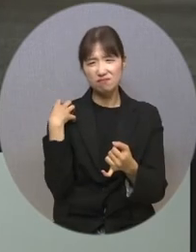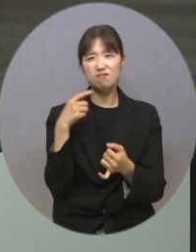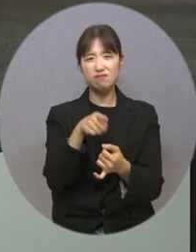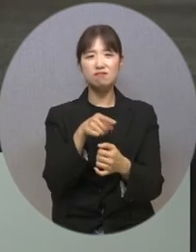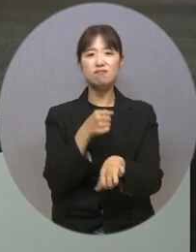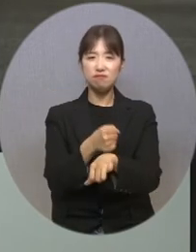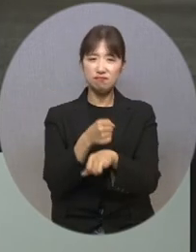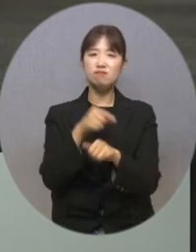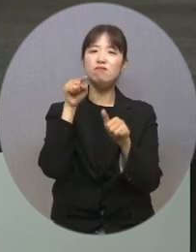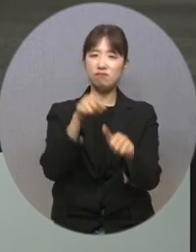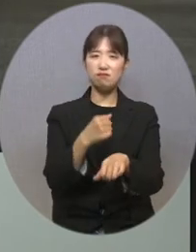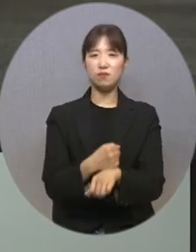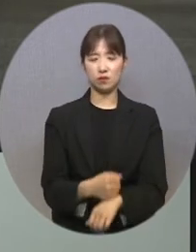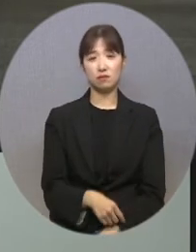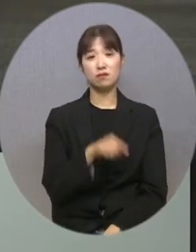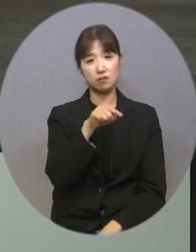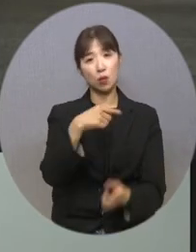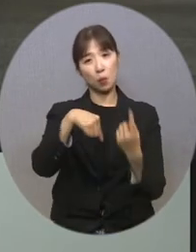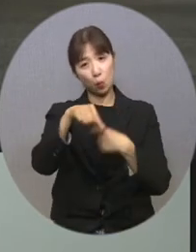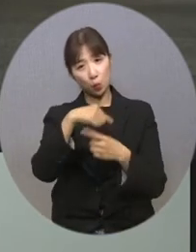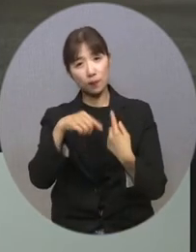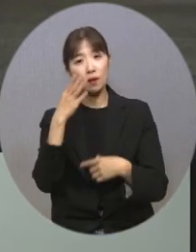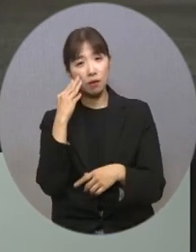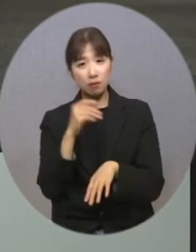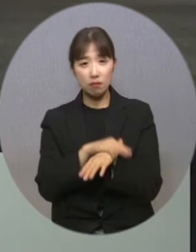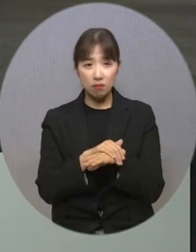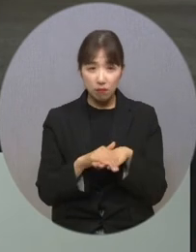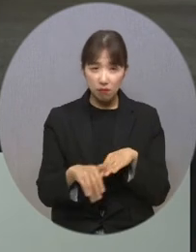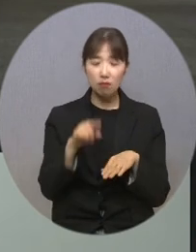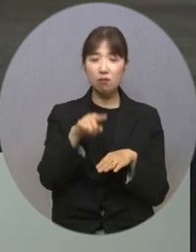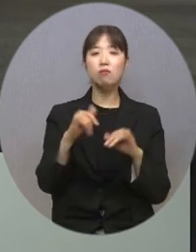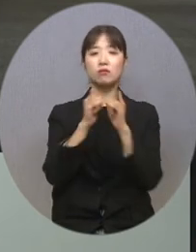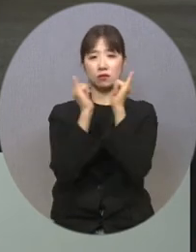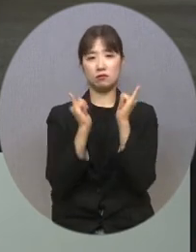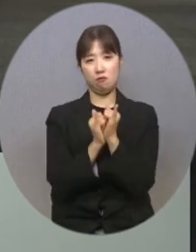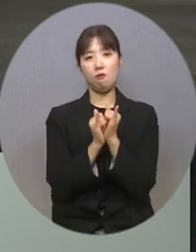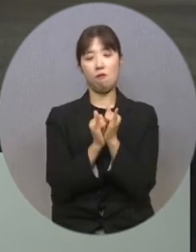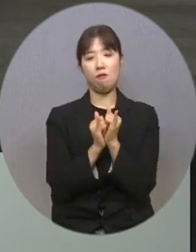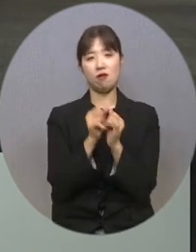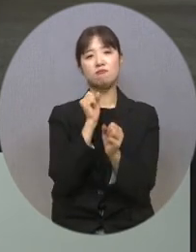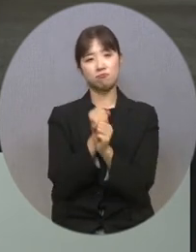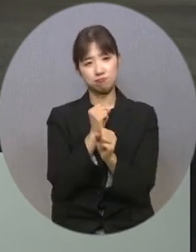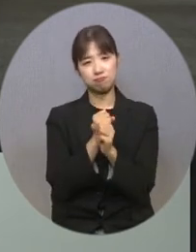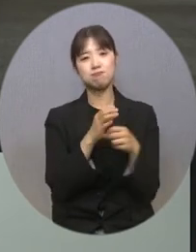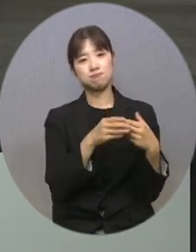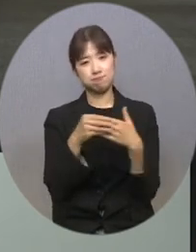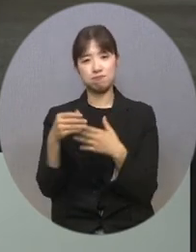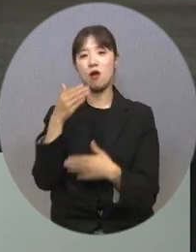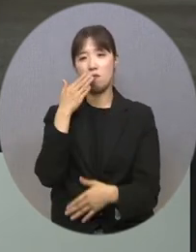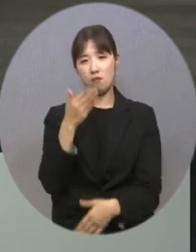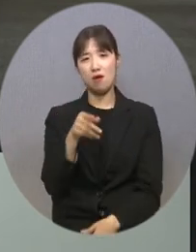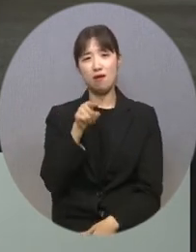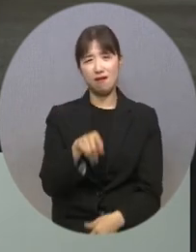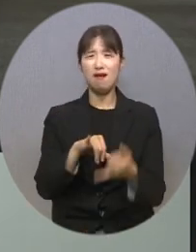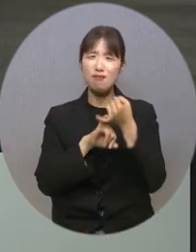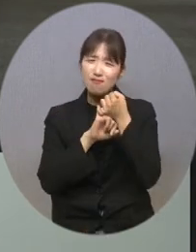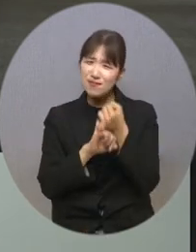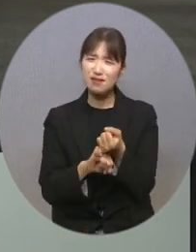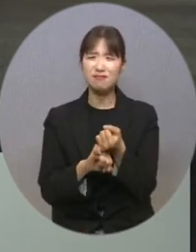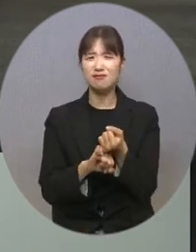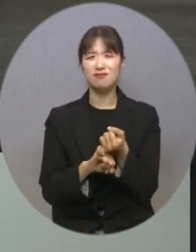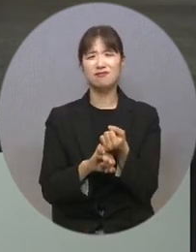이렇게 알아서들 하게 되면 사실 알아서 하는 것이 이 사회를 이 구성하고 이끌어가는 데 반드시 필요